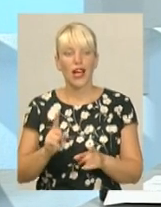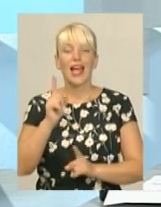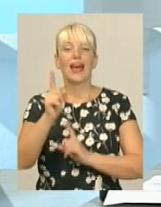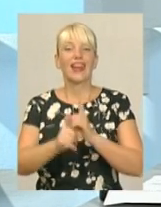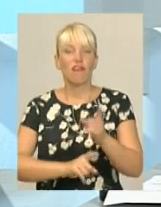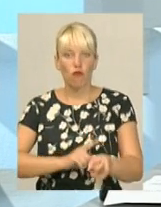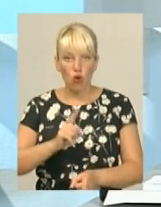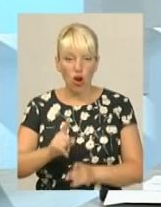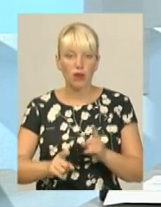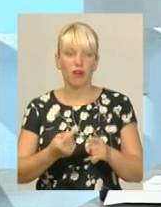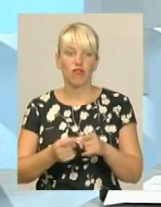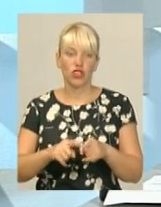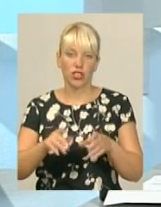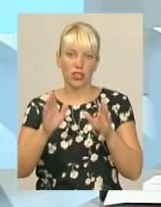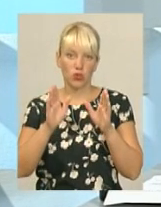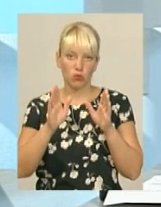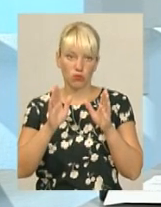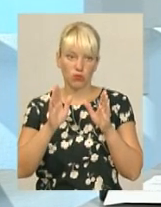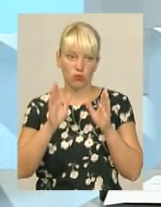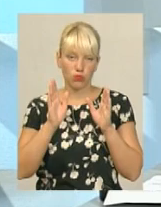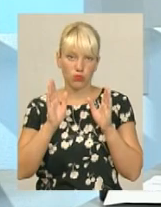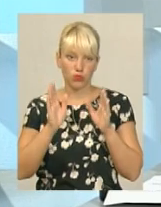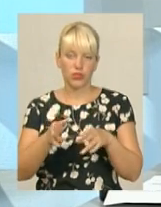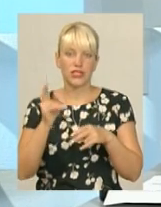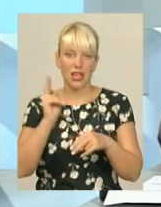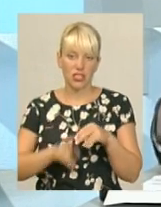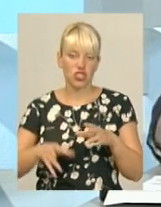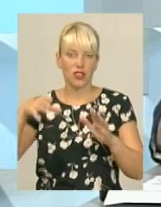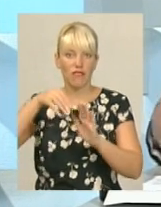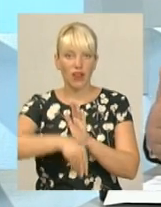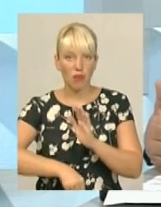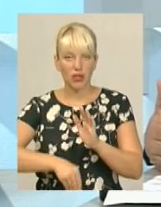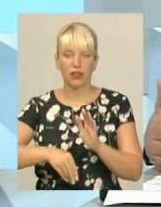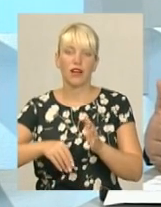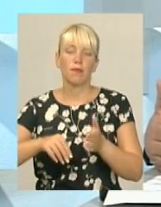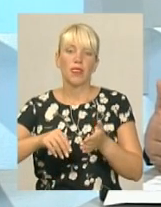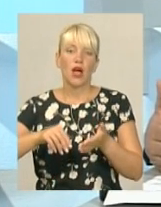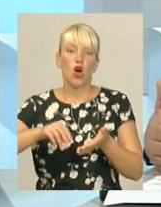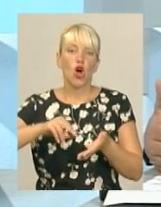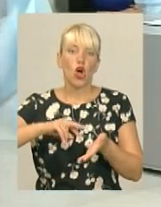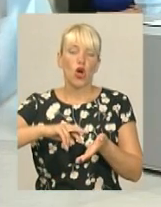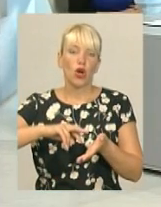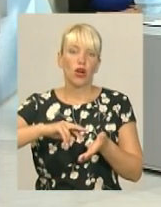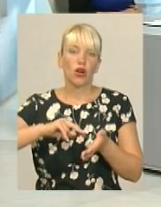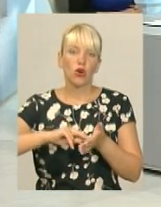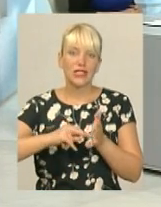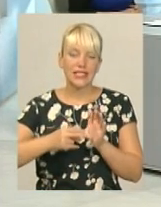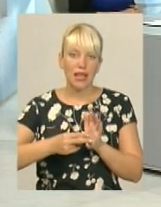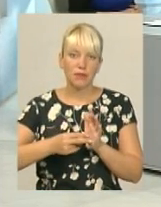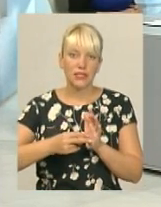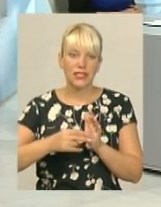реформи, вони будуть закінчені в рамках концепції та стратегії. Ну, наприклад,